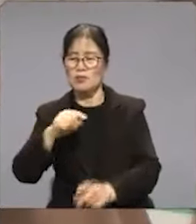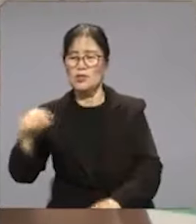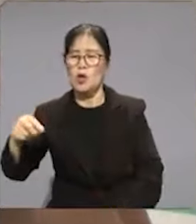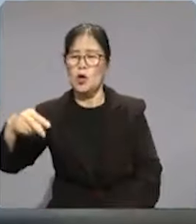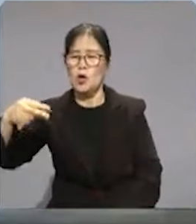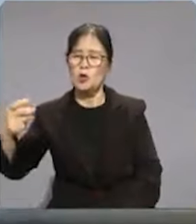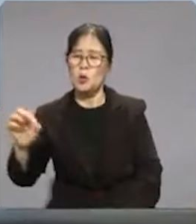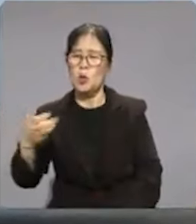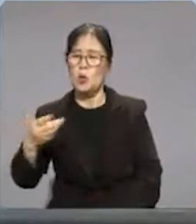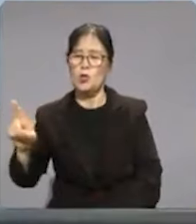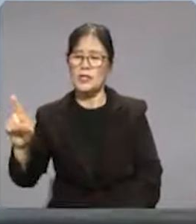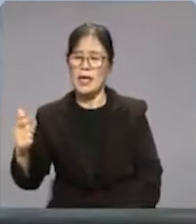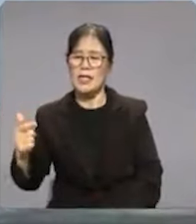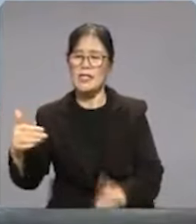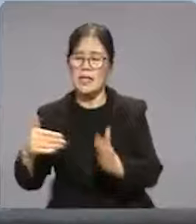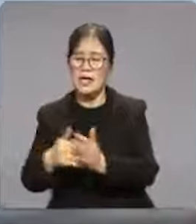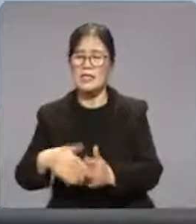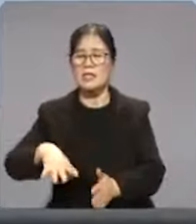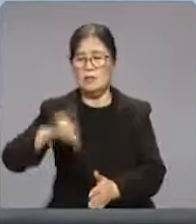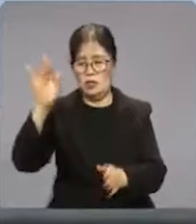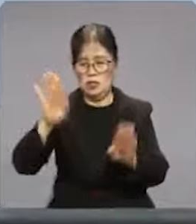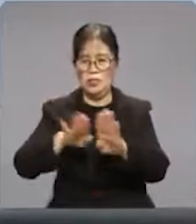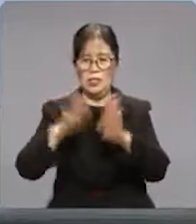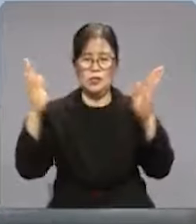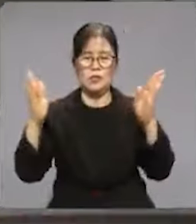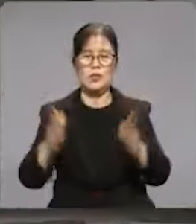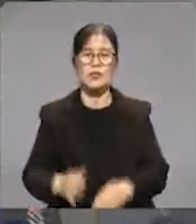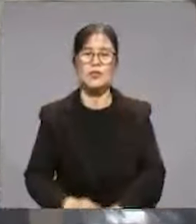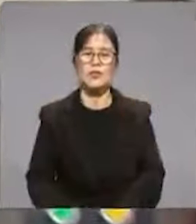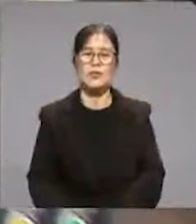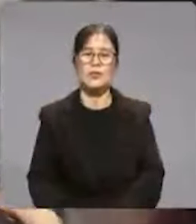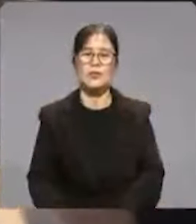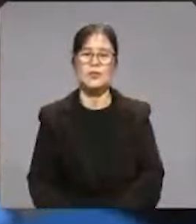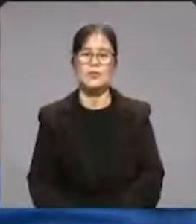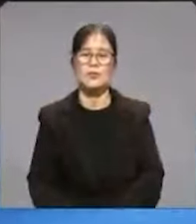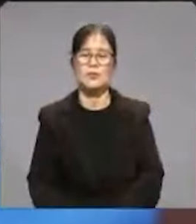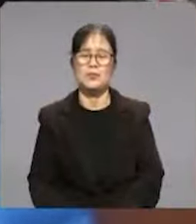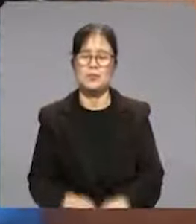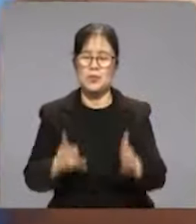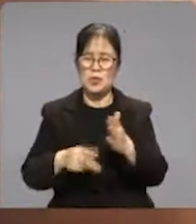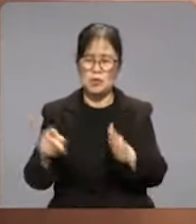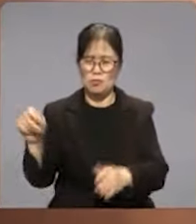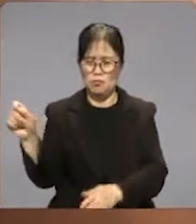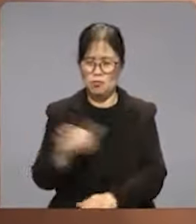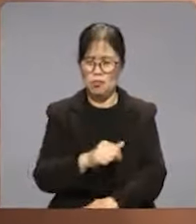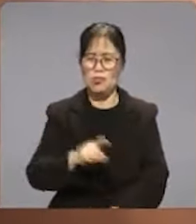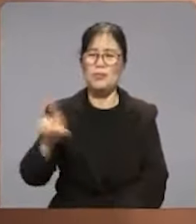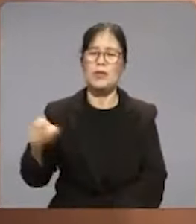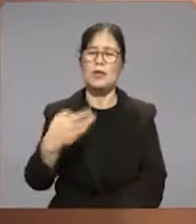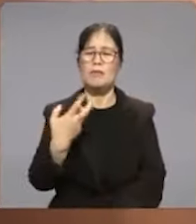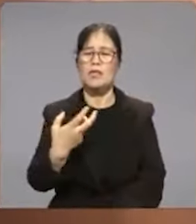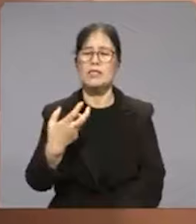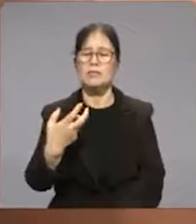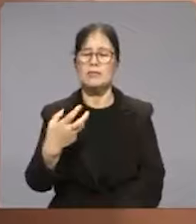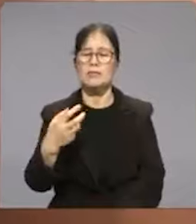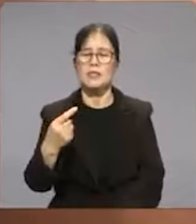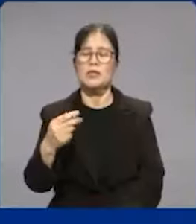동탄역까지 38.5km 구간이 먼저 개통됐습니다. 열차 최고 운행 속도는